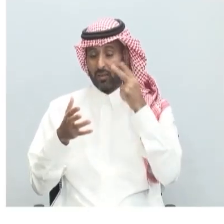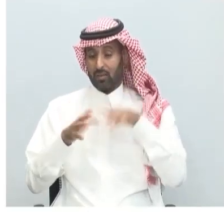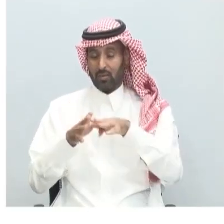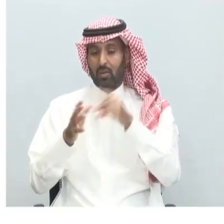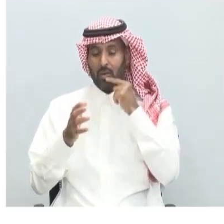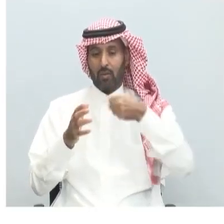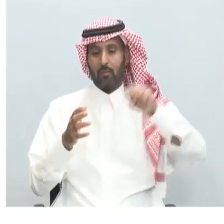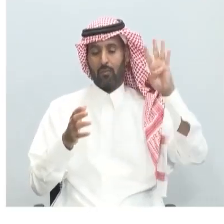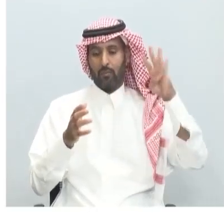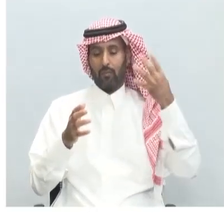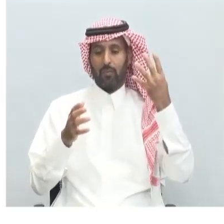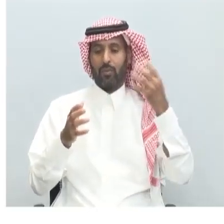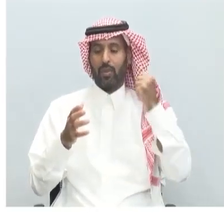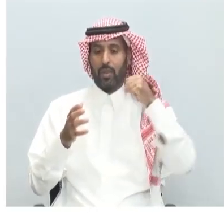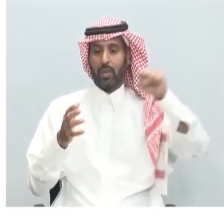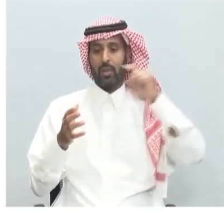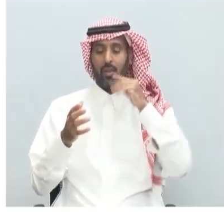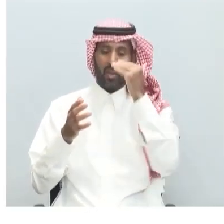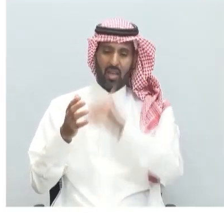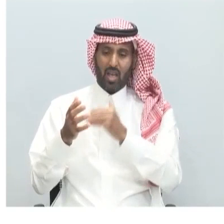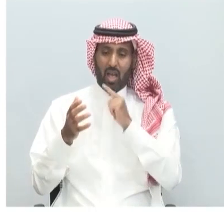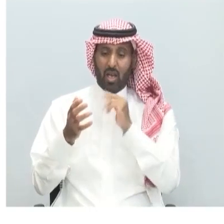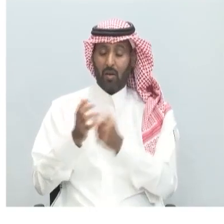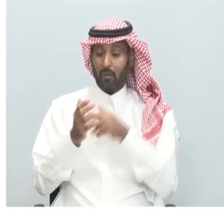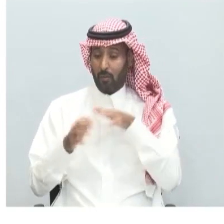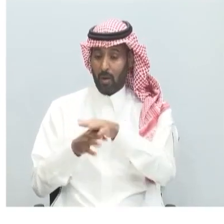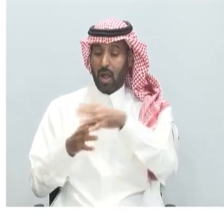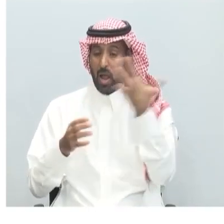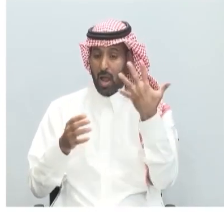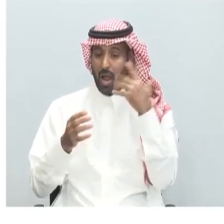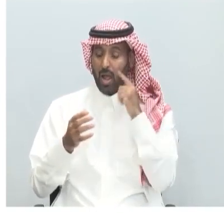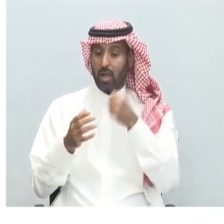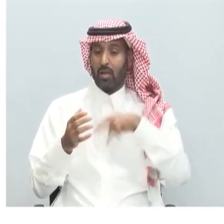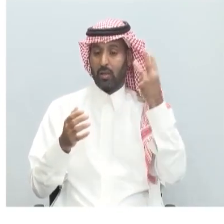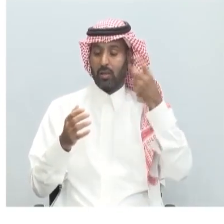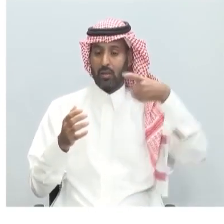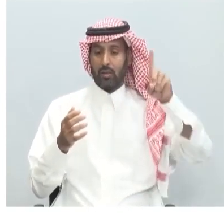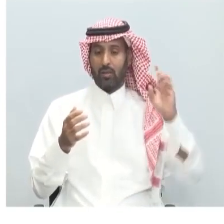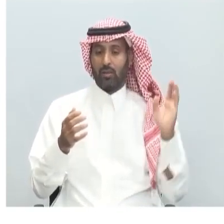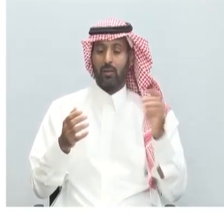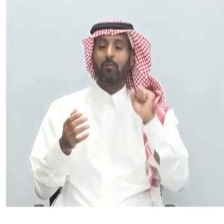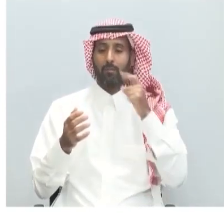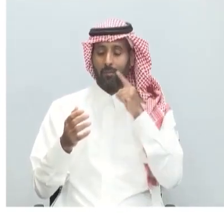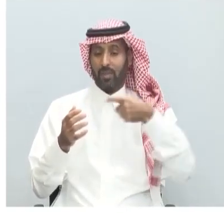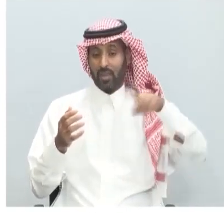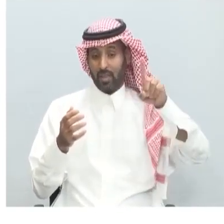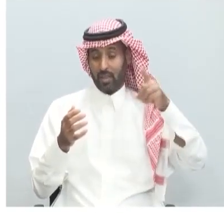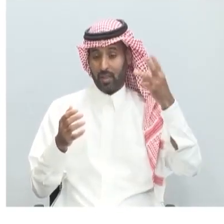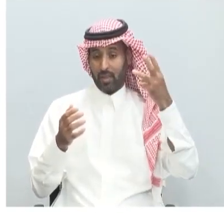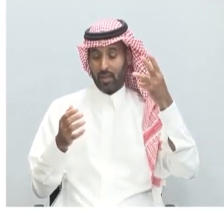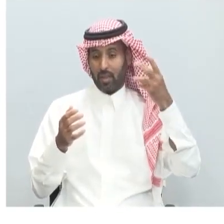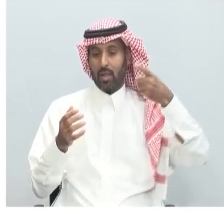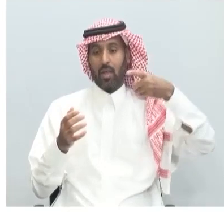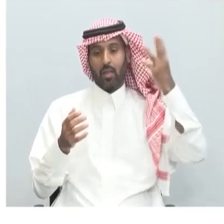فورد اس اقل من طاقه المستويات الفرعيه الخمسه في 3 دي نعم الثري دي في المستوى